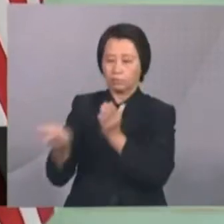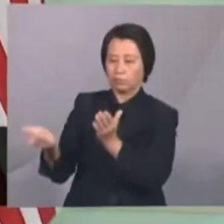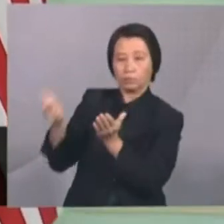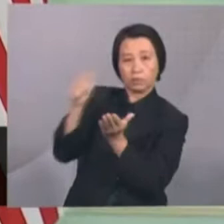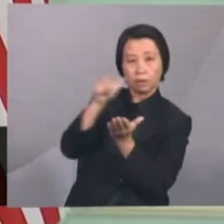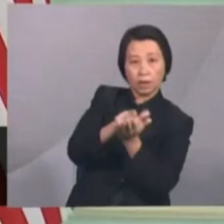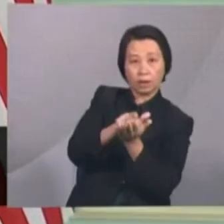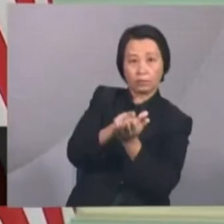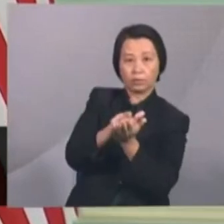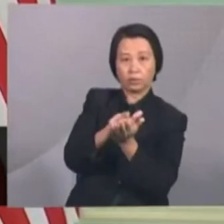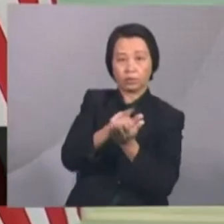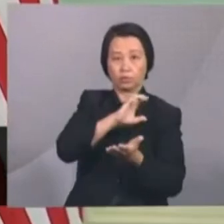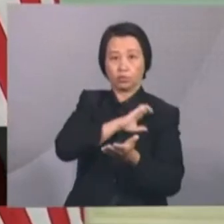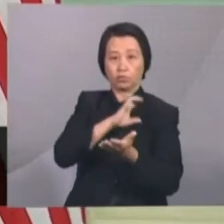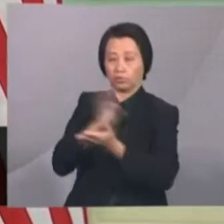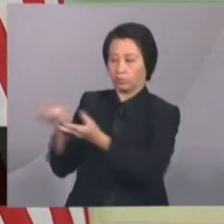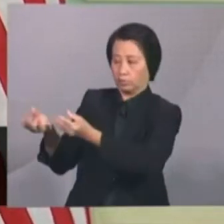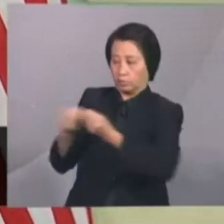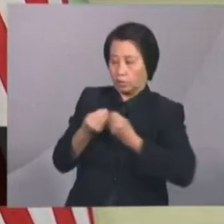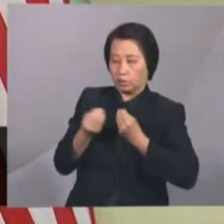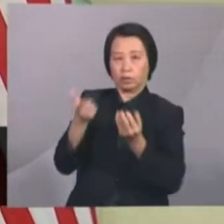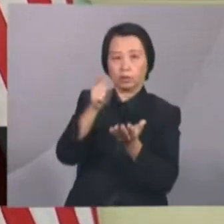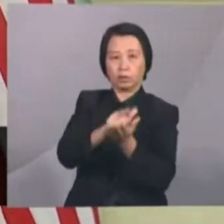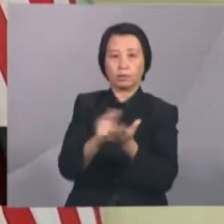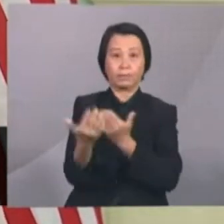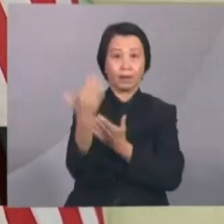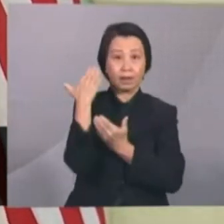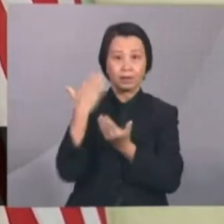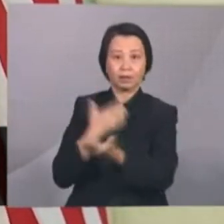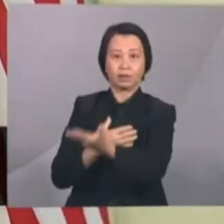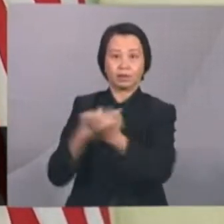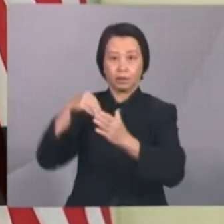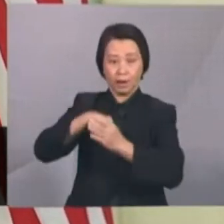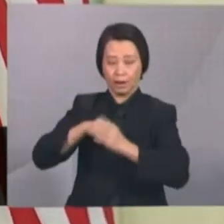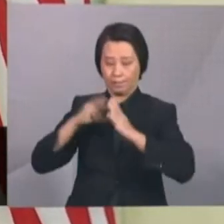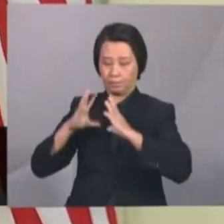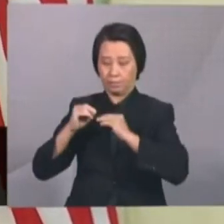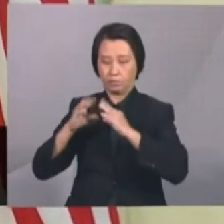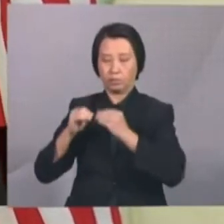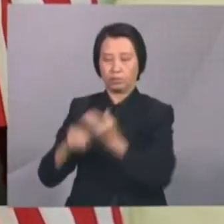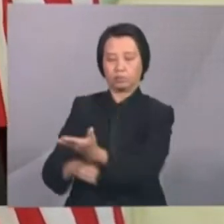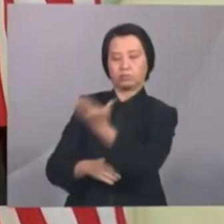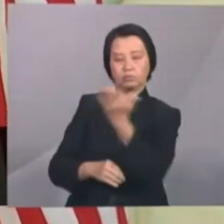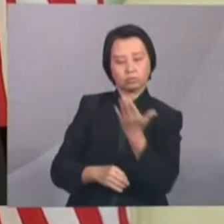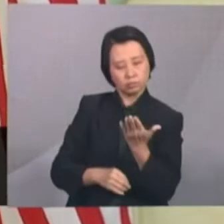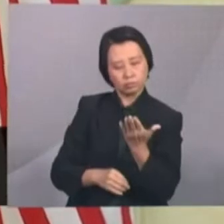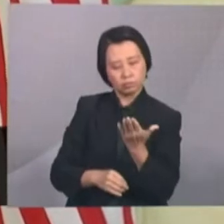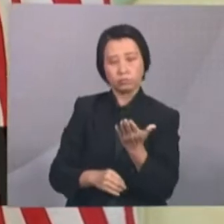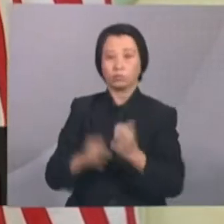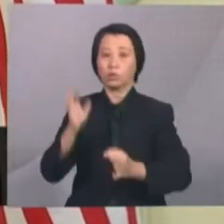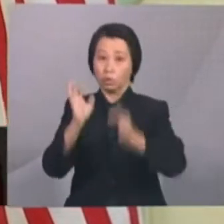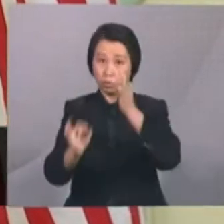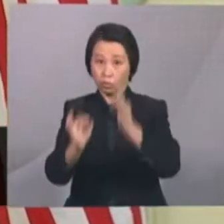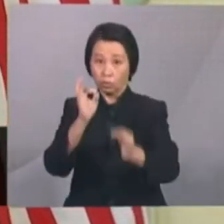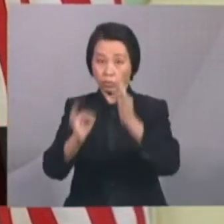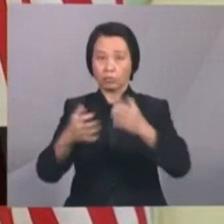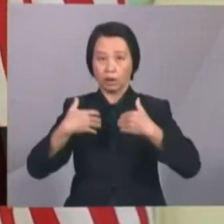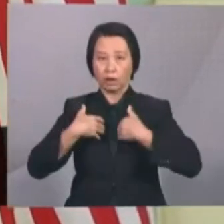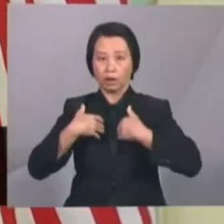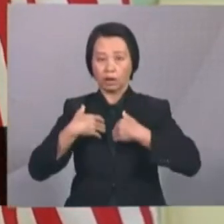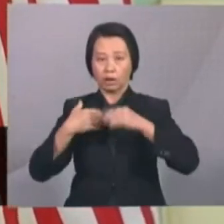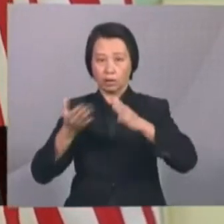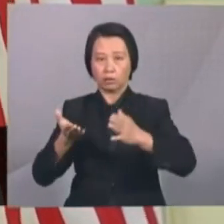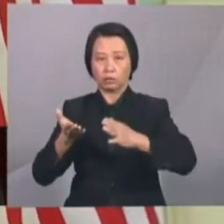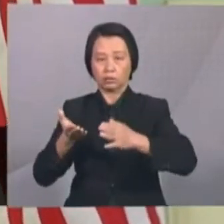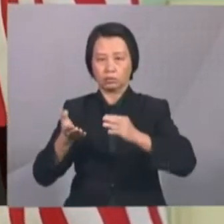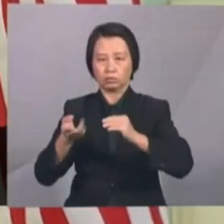oleh pihak pdrm pagi tadi di dalam masyarakat Nah tekan bahwa walaupun terdapat peningkatan